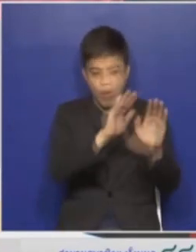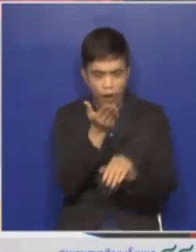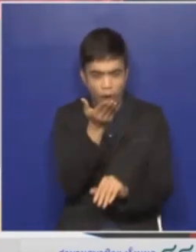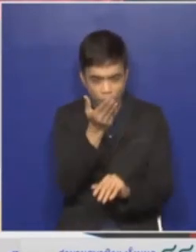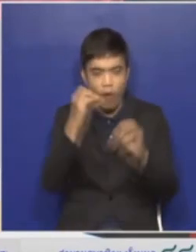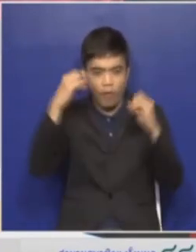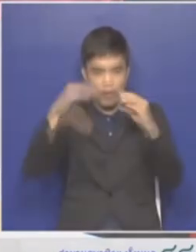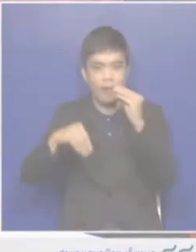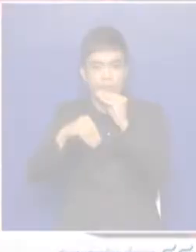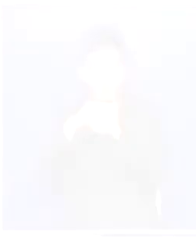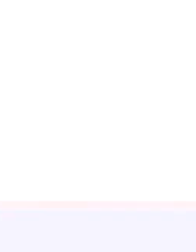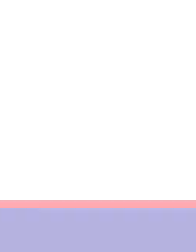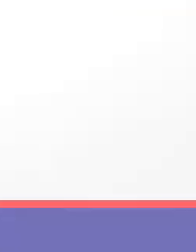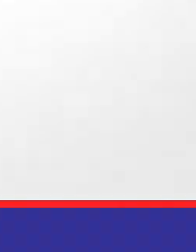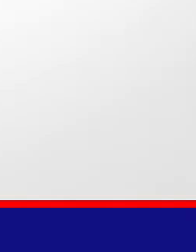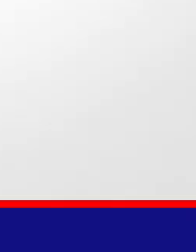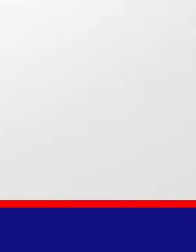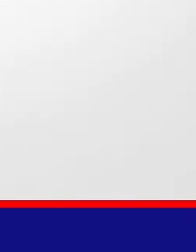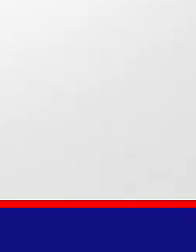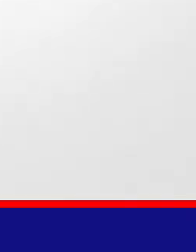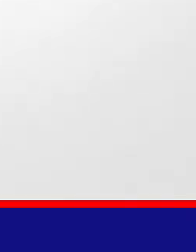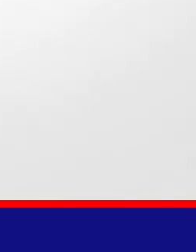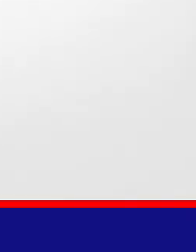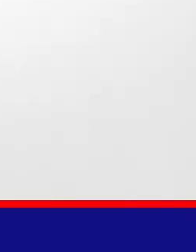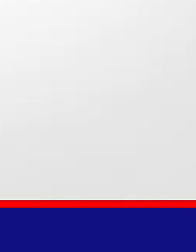ด้วยขอบคุณมากนะประธานครับขอบคุณครับอ่า